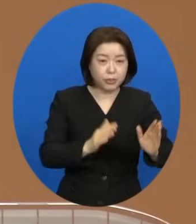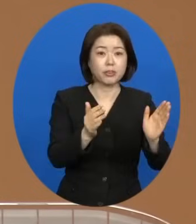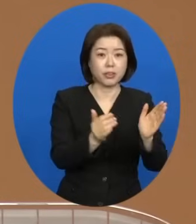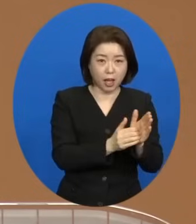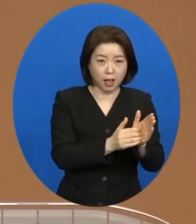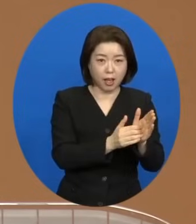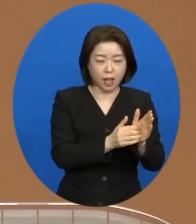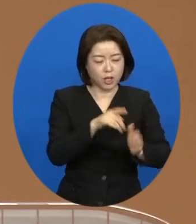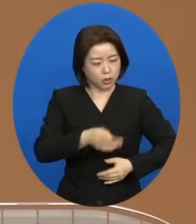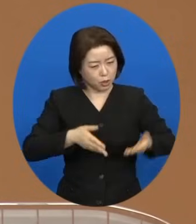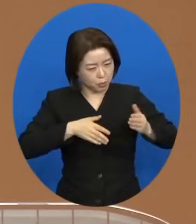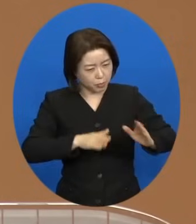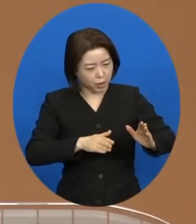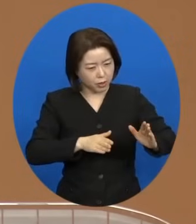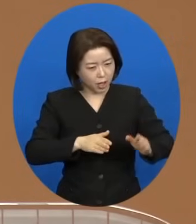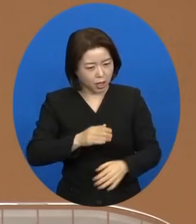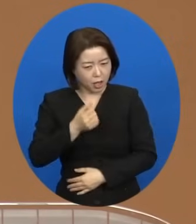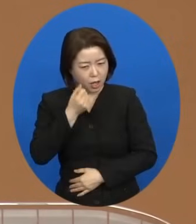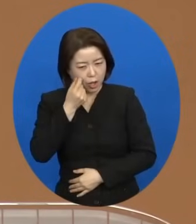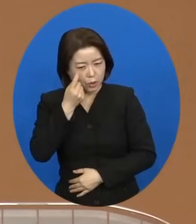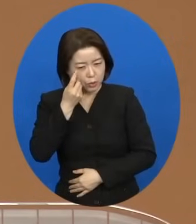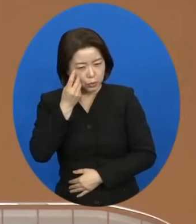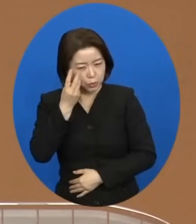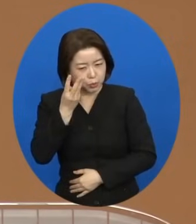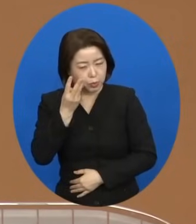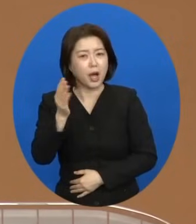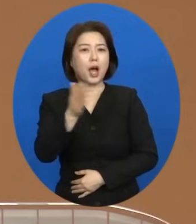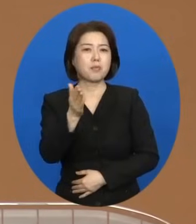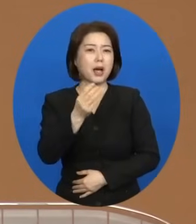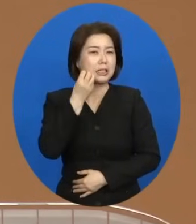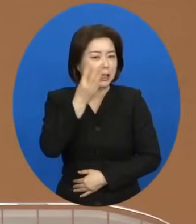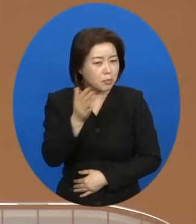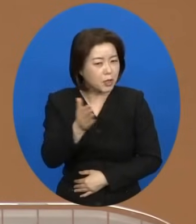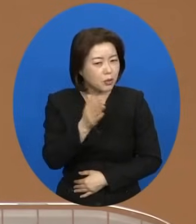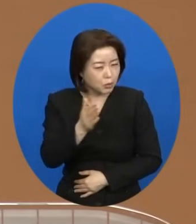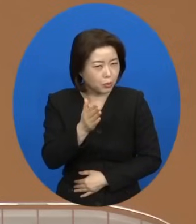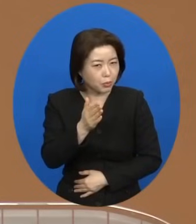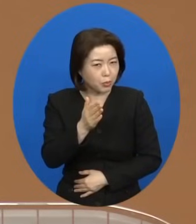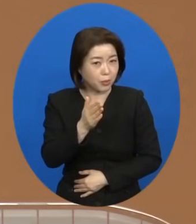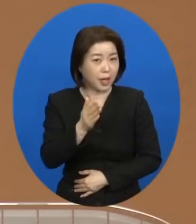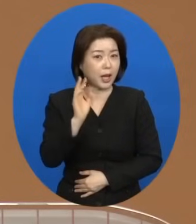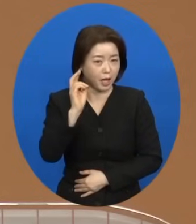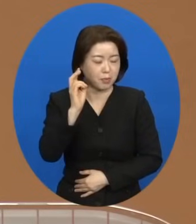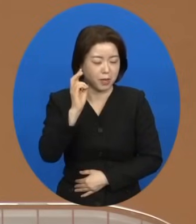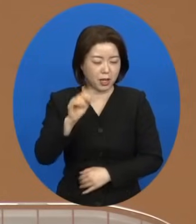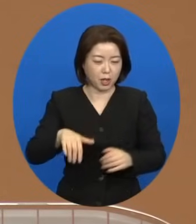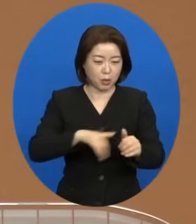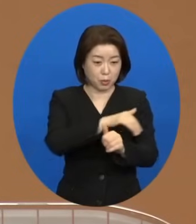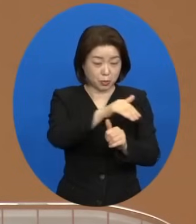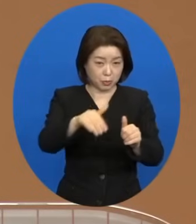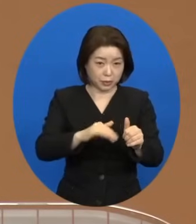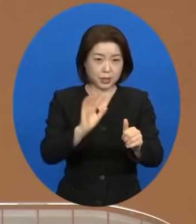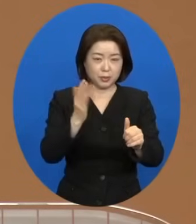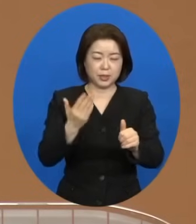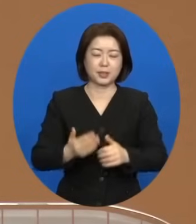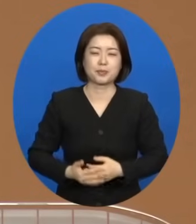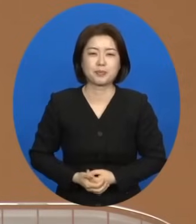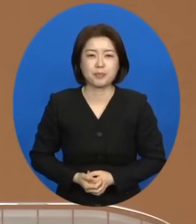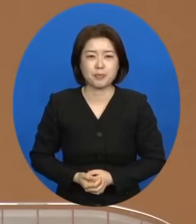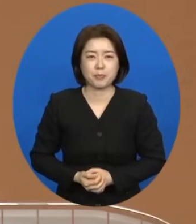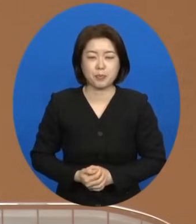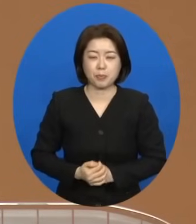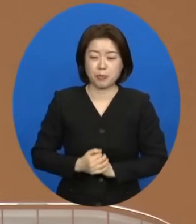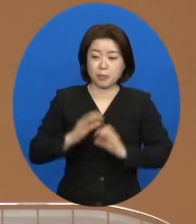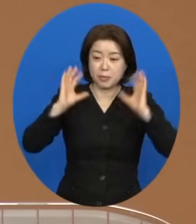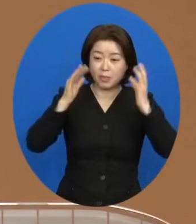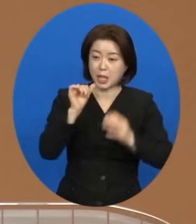그러면 대략 지금 사무엘의 나이가 한 3개월이 좀 넘었을 때가 오늘 문의 배경이 되겠죠 영아